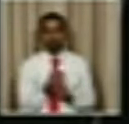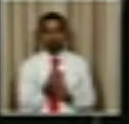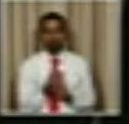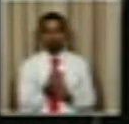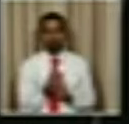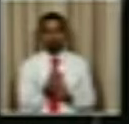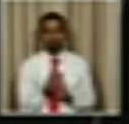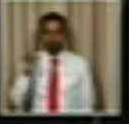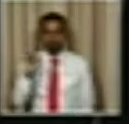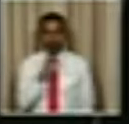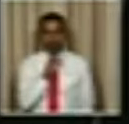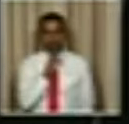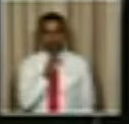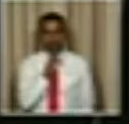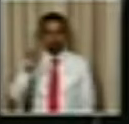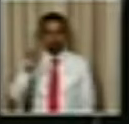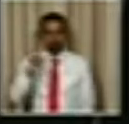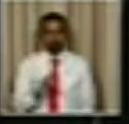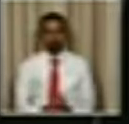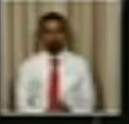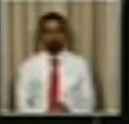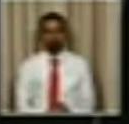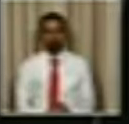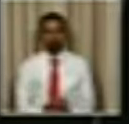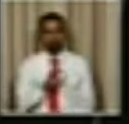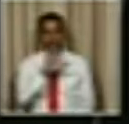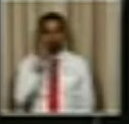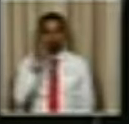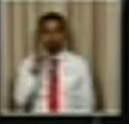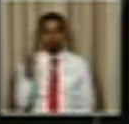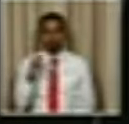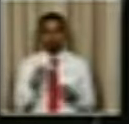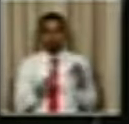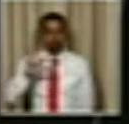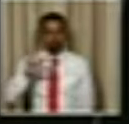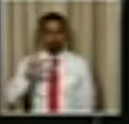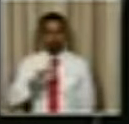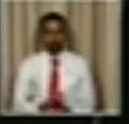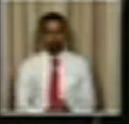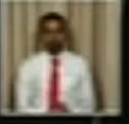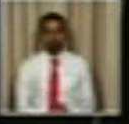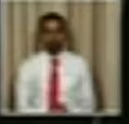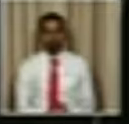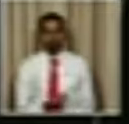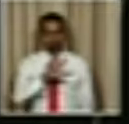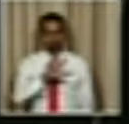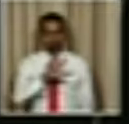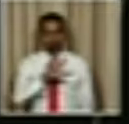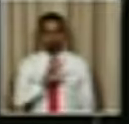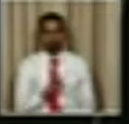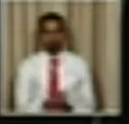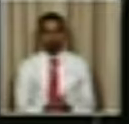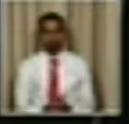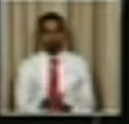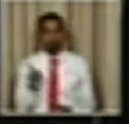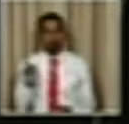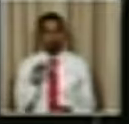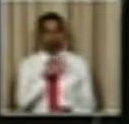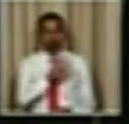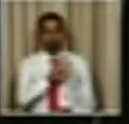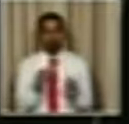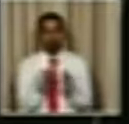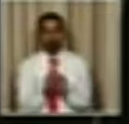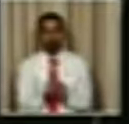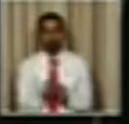ගන්න 152යි කියමු. 51යි. 51ක් ගත්තාම ඉතුරු 149ක් තියෙනවා. ඒ 49 ඒ 49 කාටද